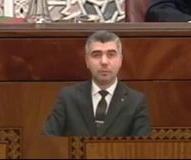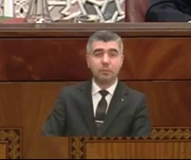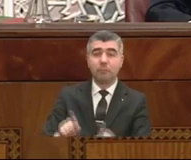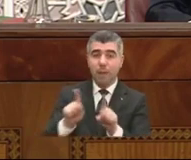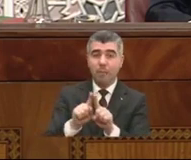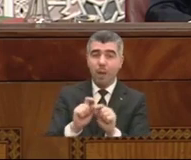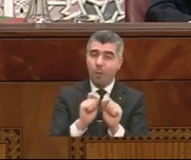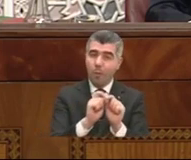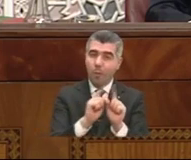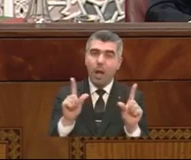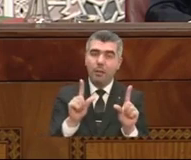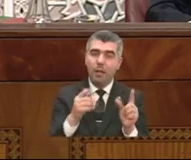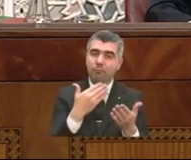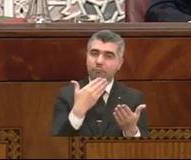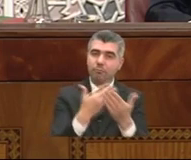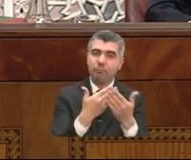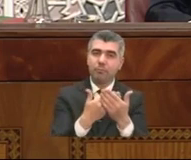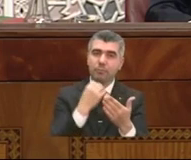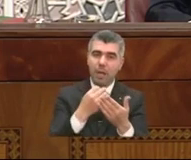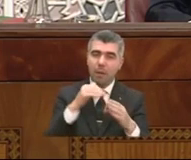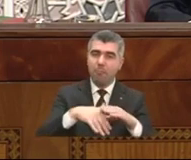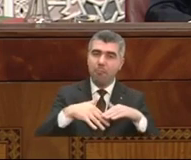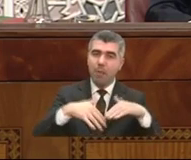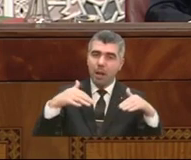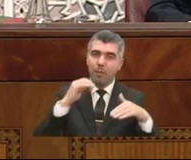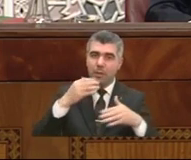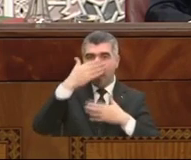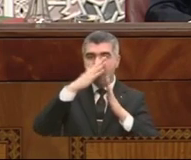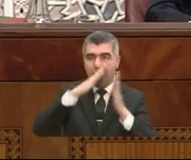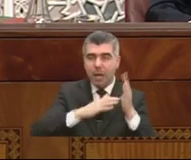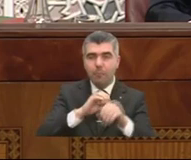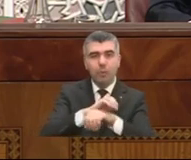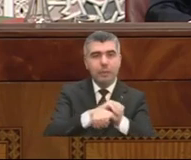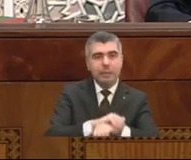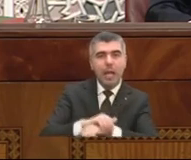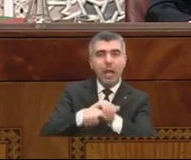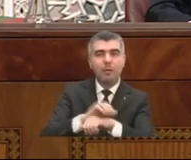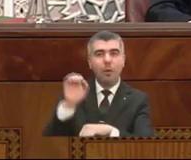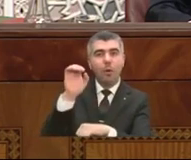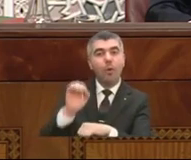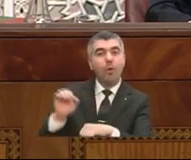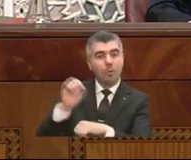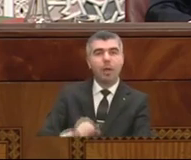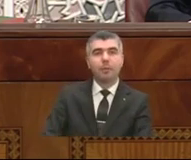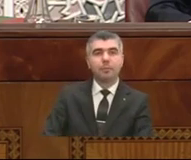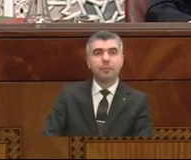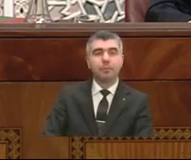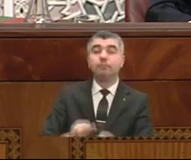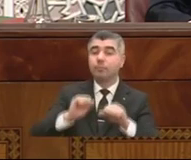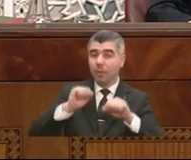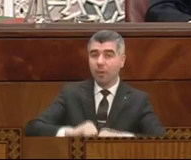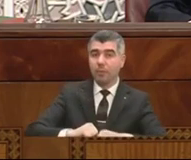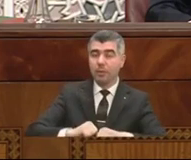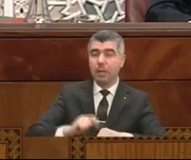بالملموس البعد البرلماني للشراكة بين المغرب والاتحاد الأوروبي، ولعبت دورا هاما